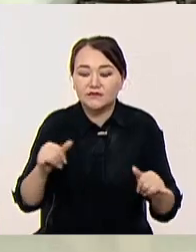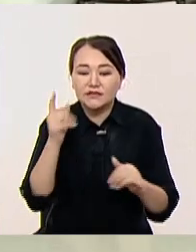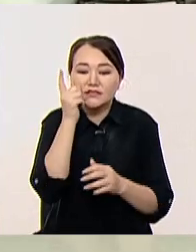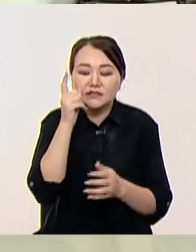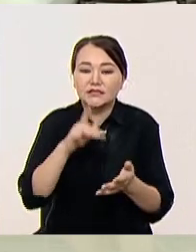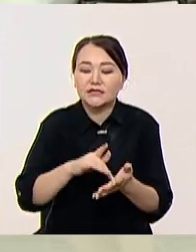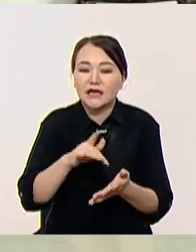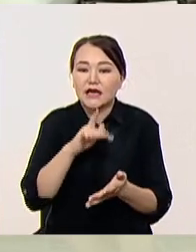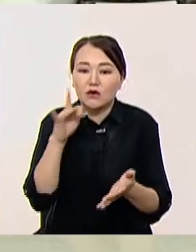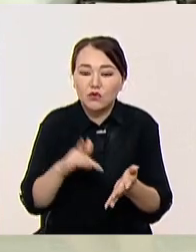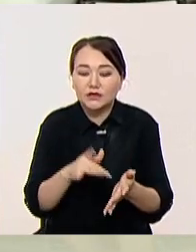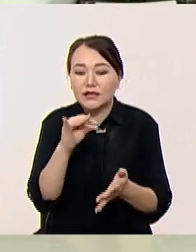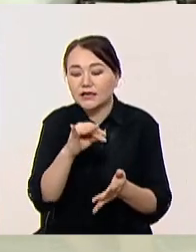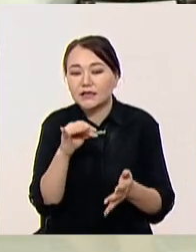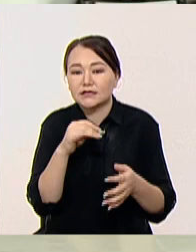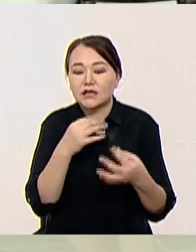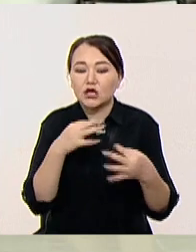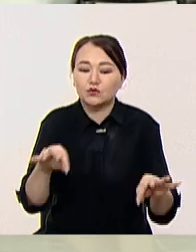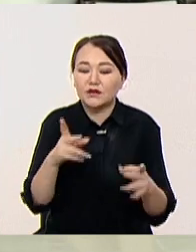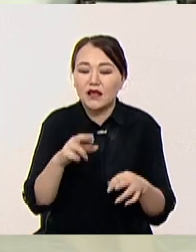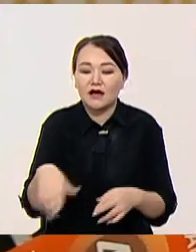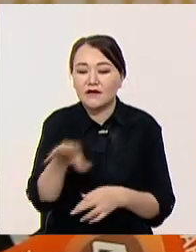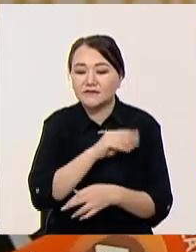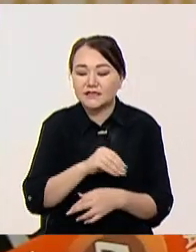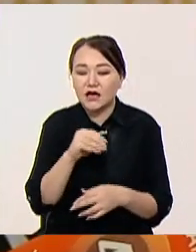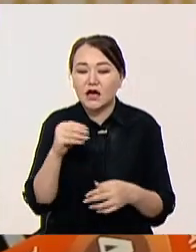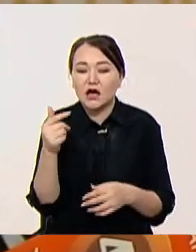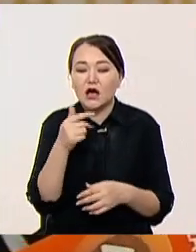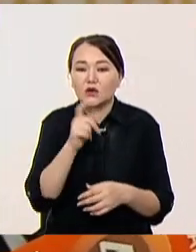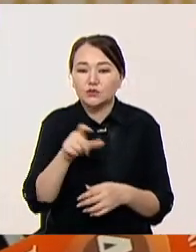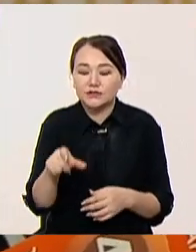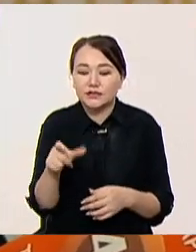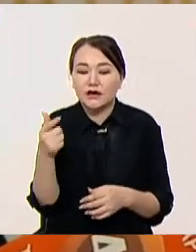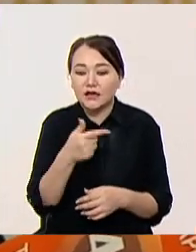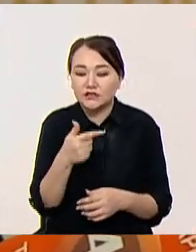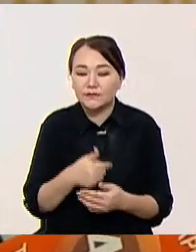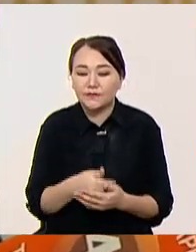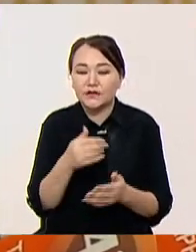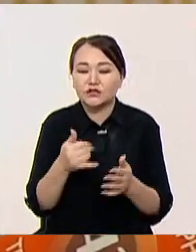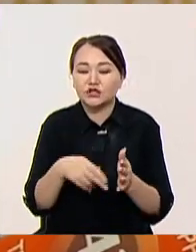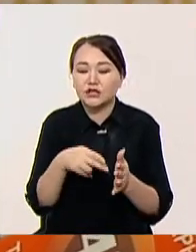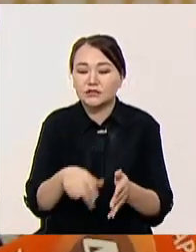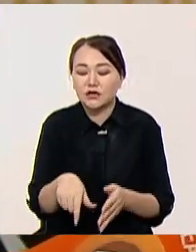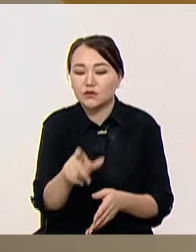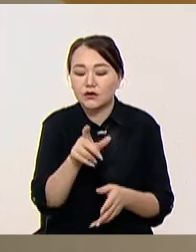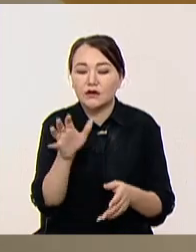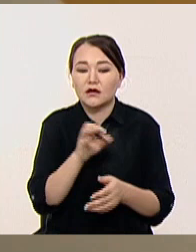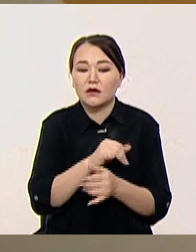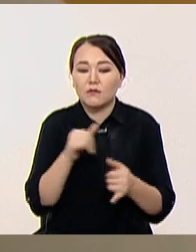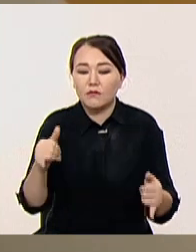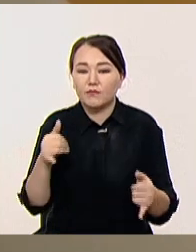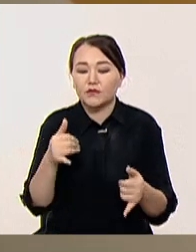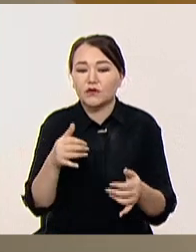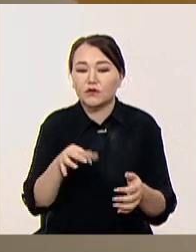смарт-сити и созданию доступной среды для всех категорий граждан. Железная дорога сегодня играет разделительную роль в городе. И